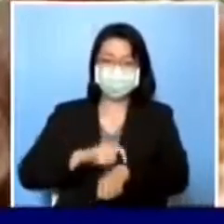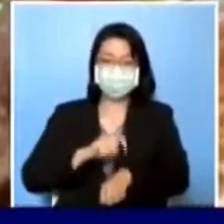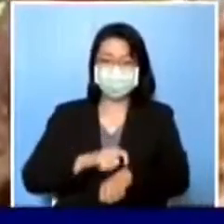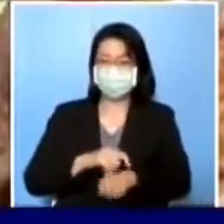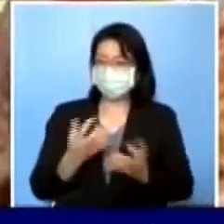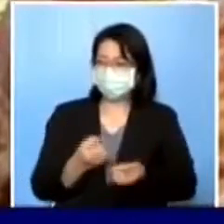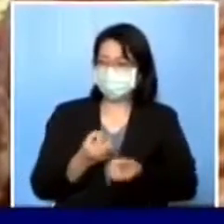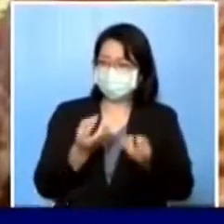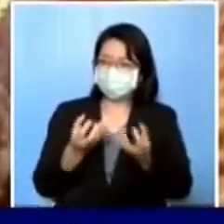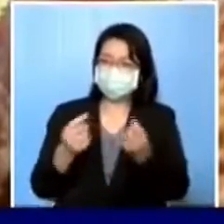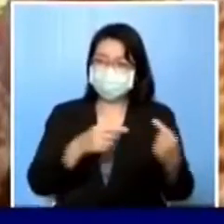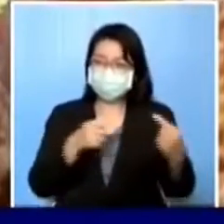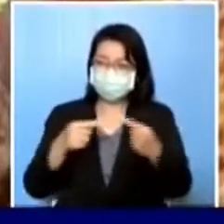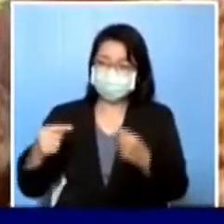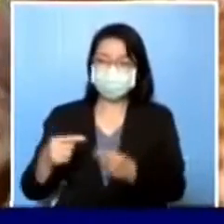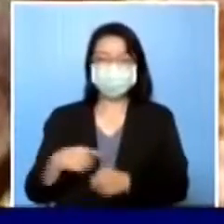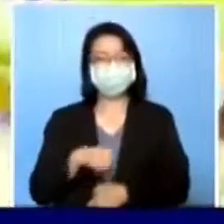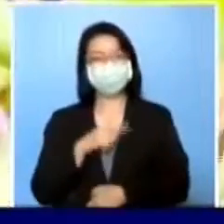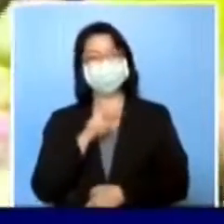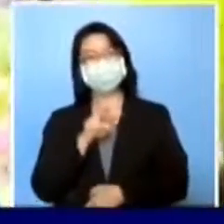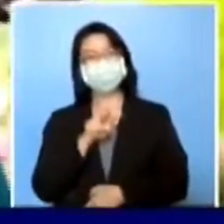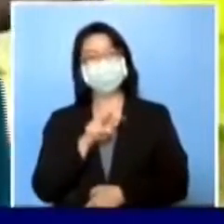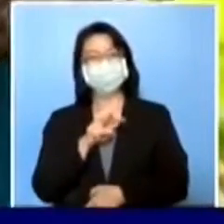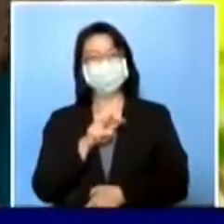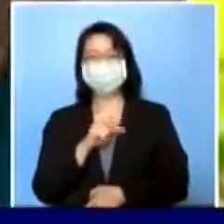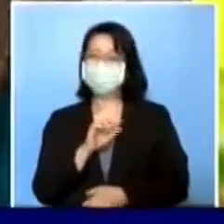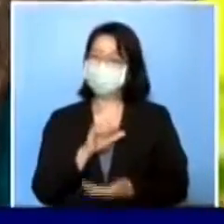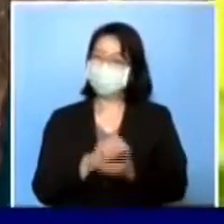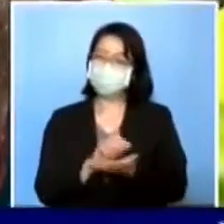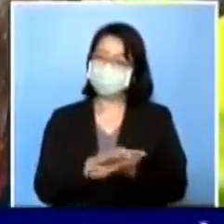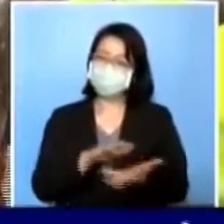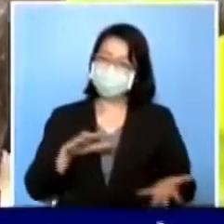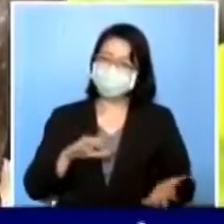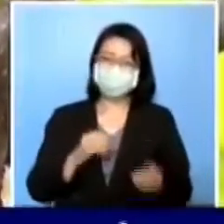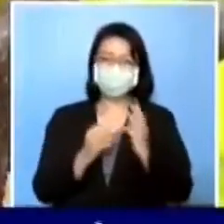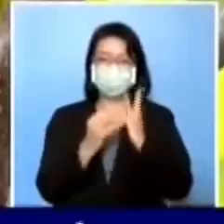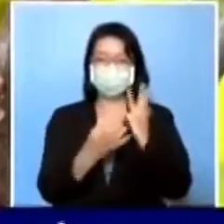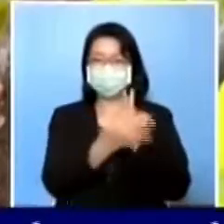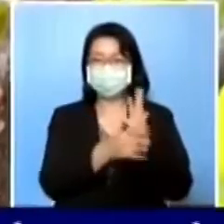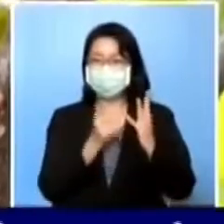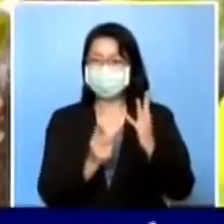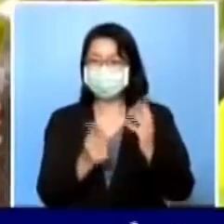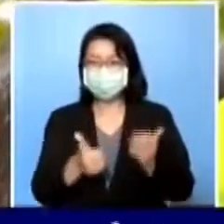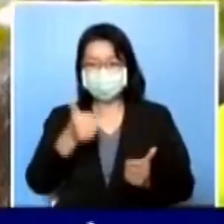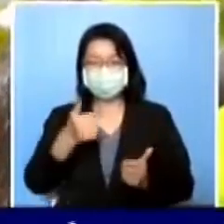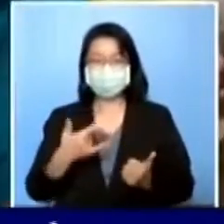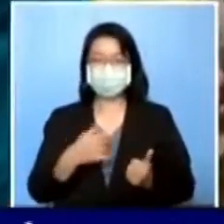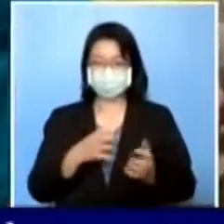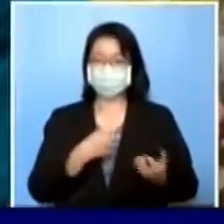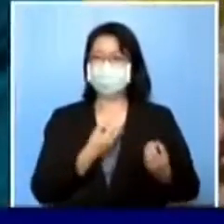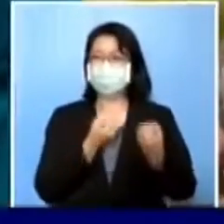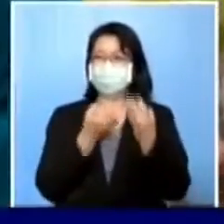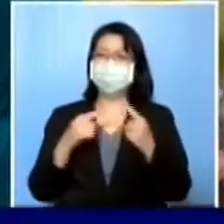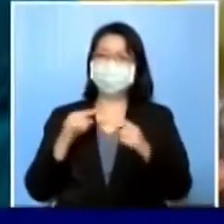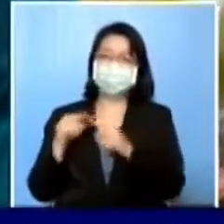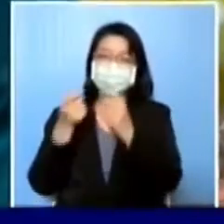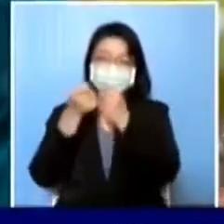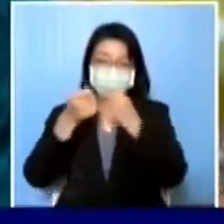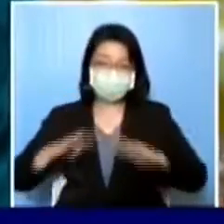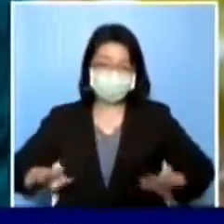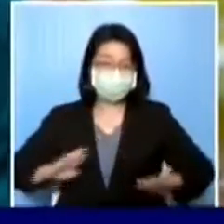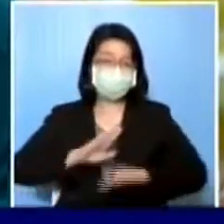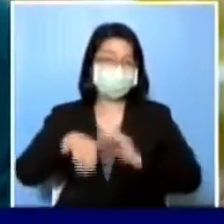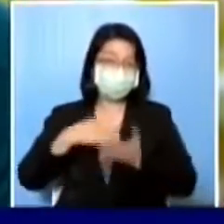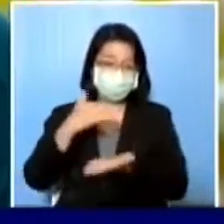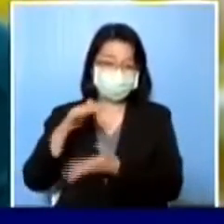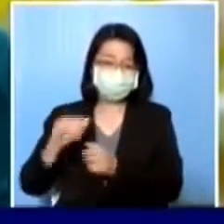าณที่กำหนดและต่อเนื่องจึงเตรียมหาสมาชิกเพิ่มเพื่อเปิดตลาดส่งออกในประเทศอาเซียนเป็นโอกาสให้มีช่องทางการจำห